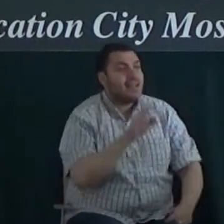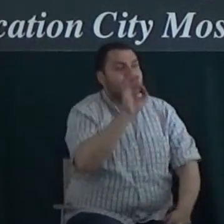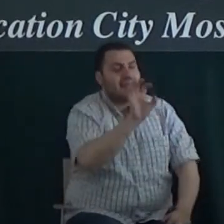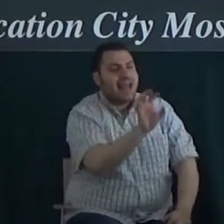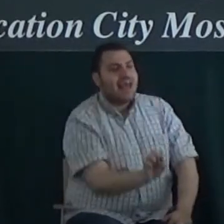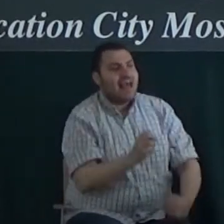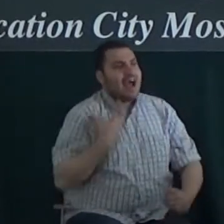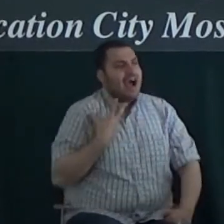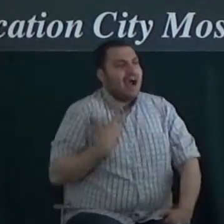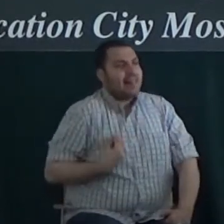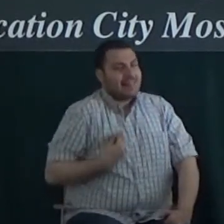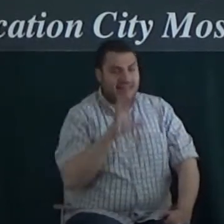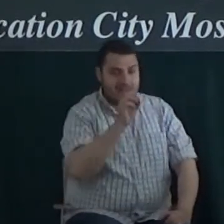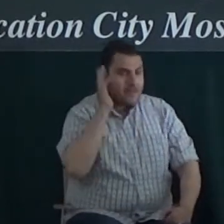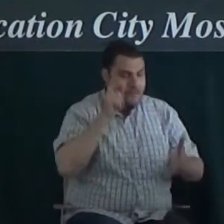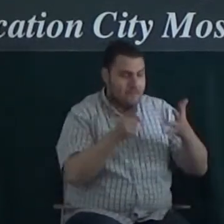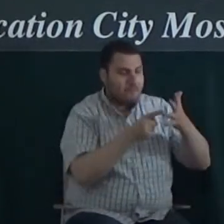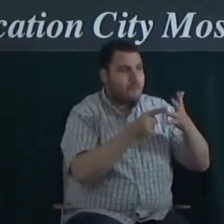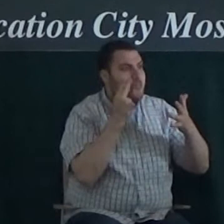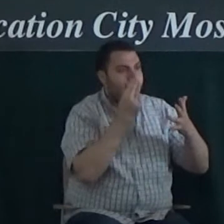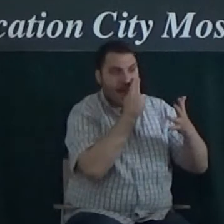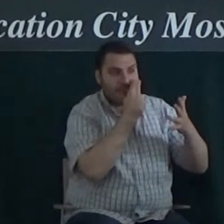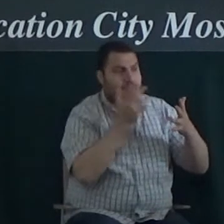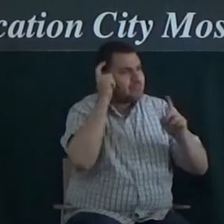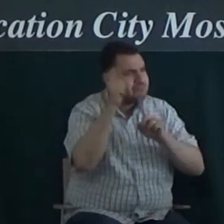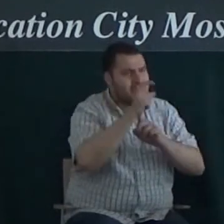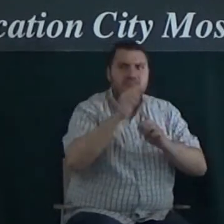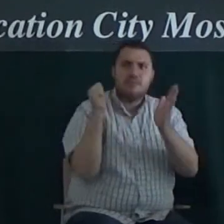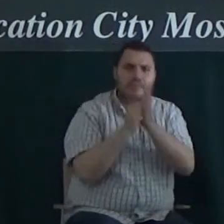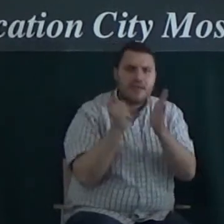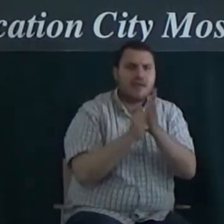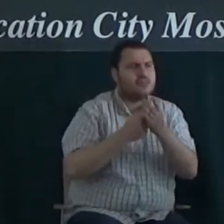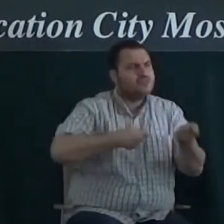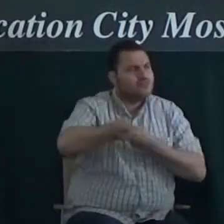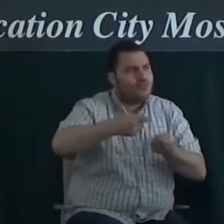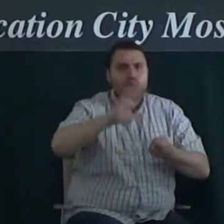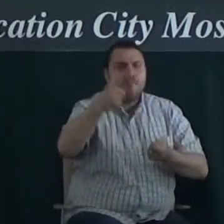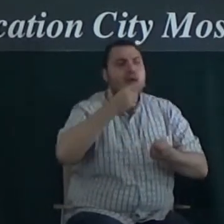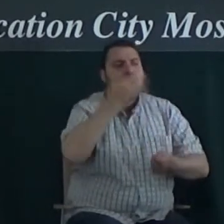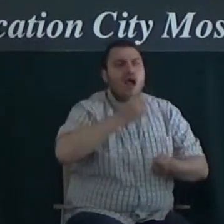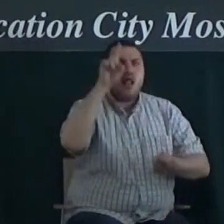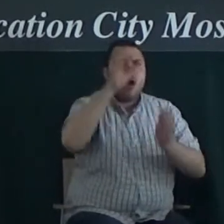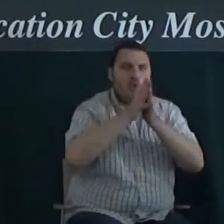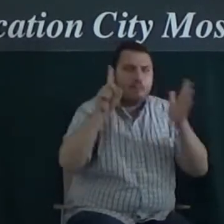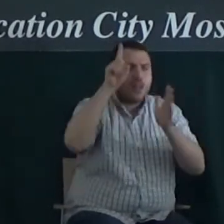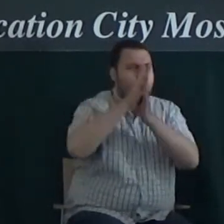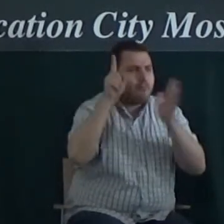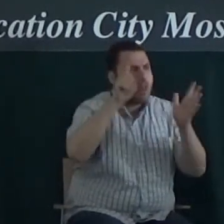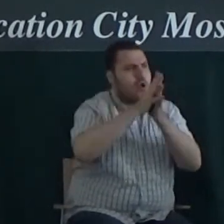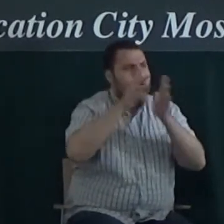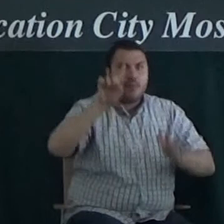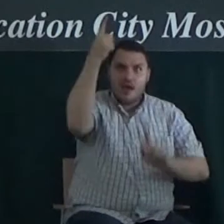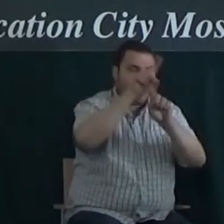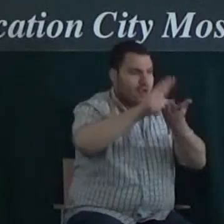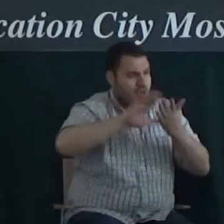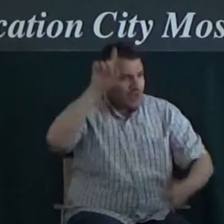العيد إلى صلاة العيد في المساجد والبيوت والأسواق: الله أكبر، الله أكبر، الله أكبر، لا إله إلا